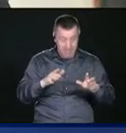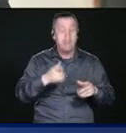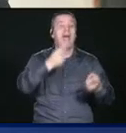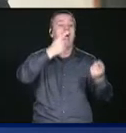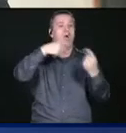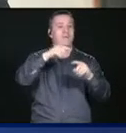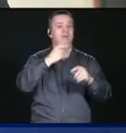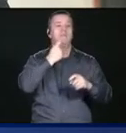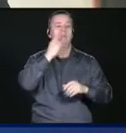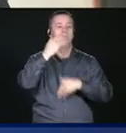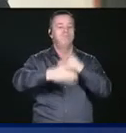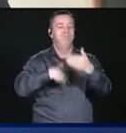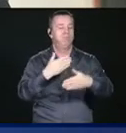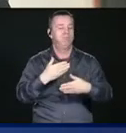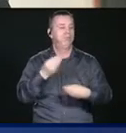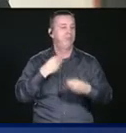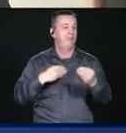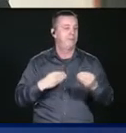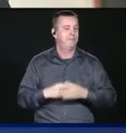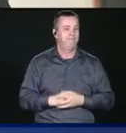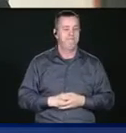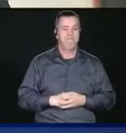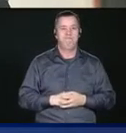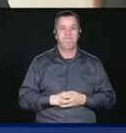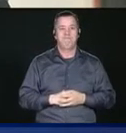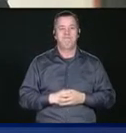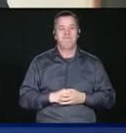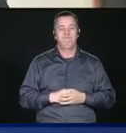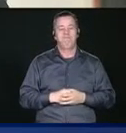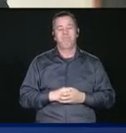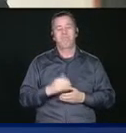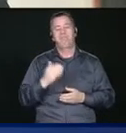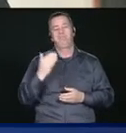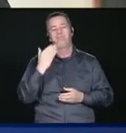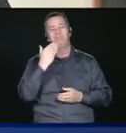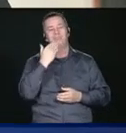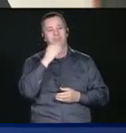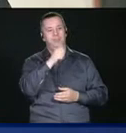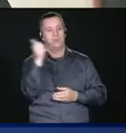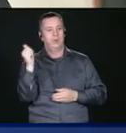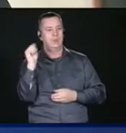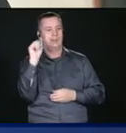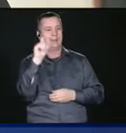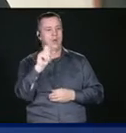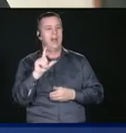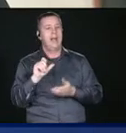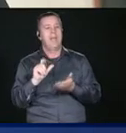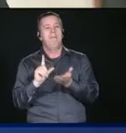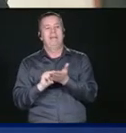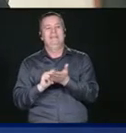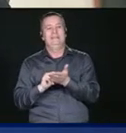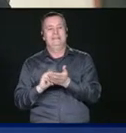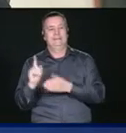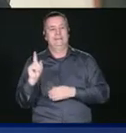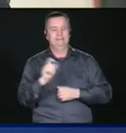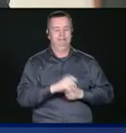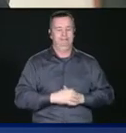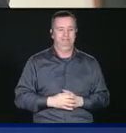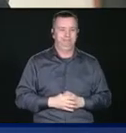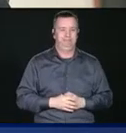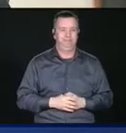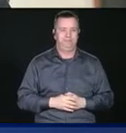operator. Thank you. Merci. Prochaine question, Mélanie Marquis, La Presse. À vous.